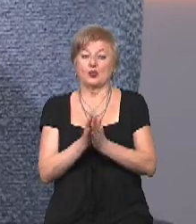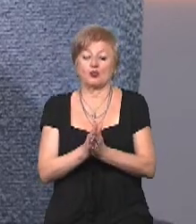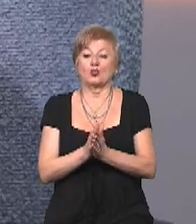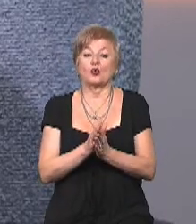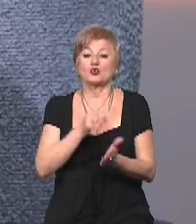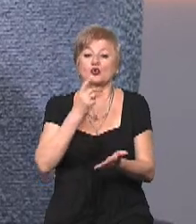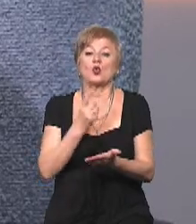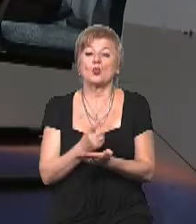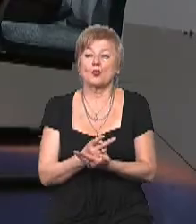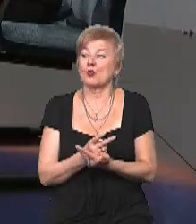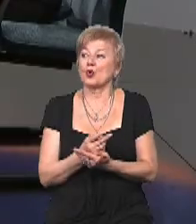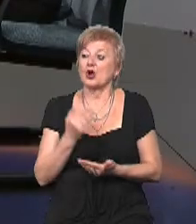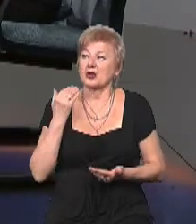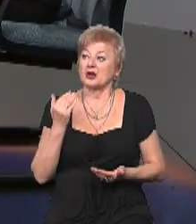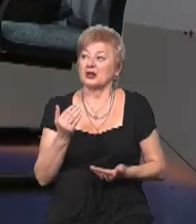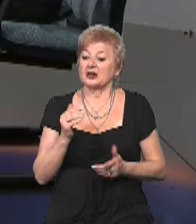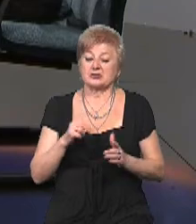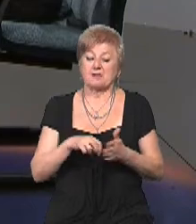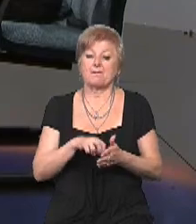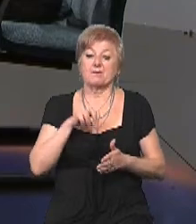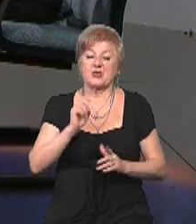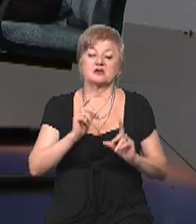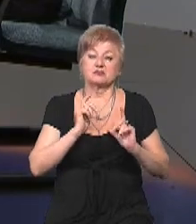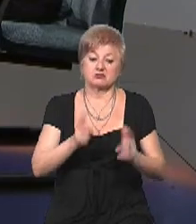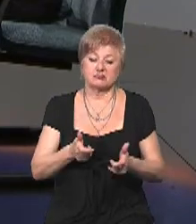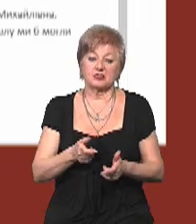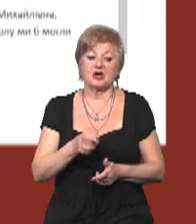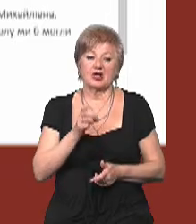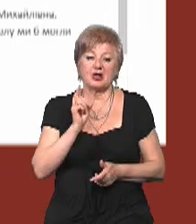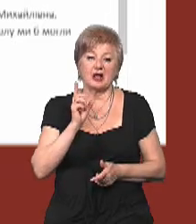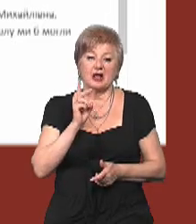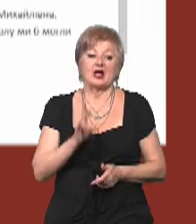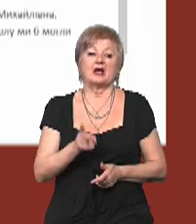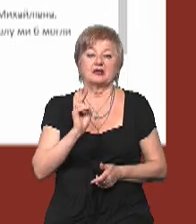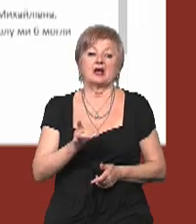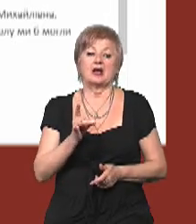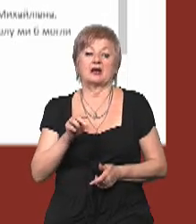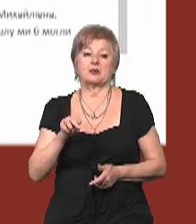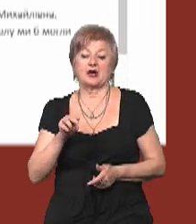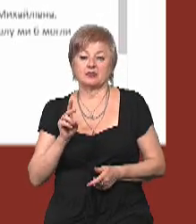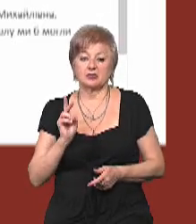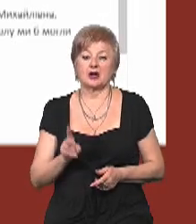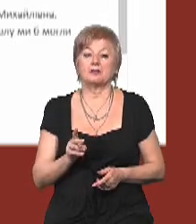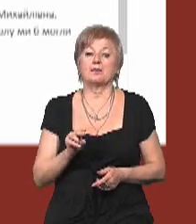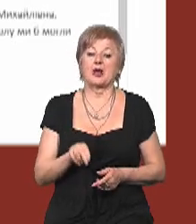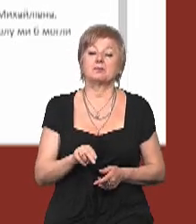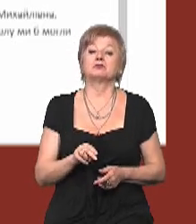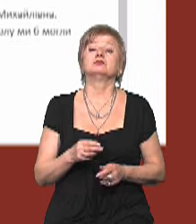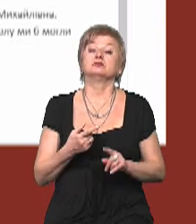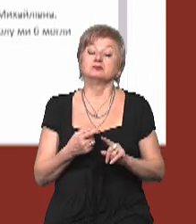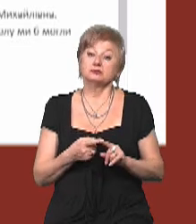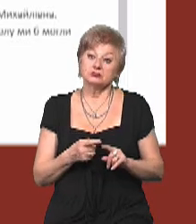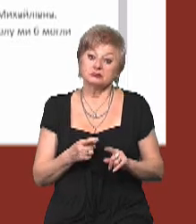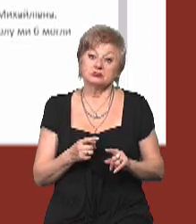показати скрини тих листів, які ми направляли до НКРЕКП, «Укренерго». І навіть у телефонному